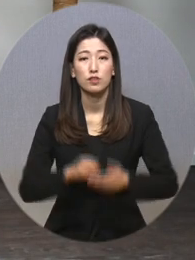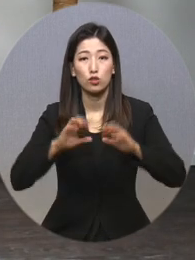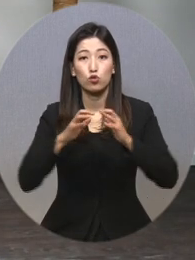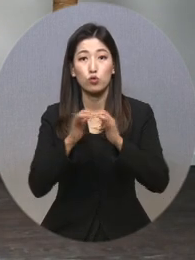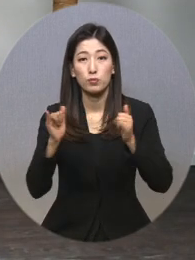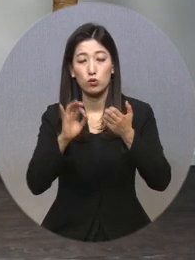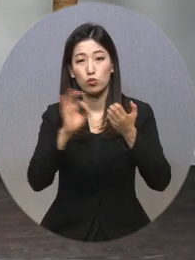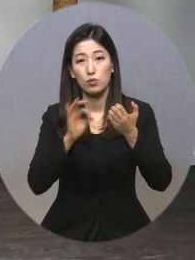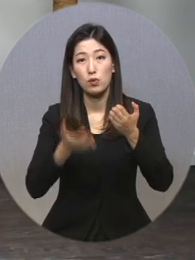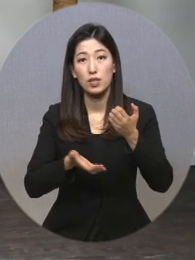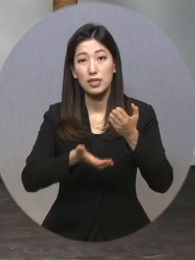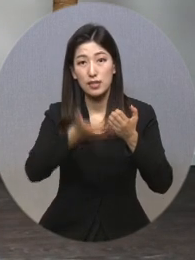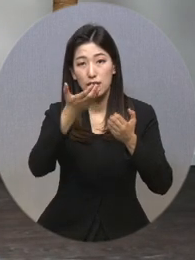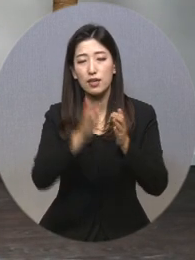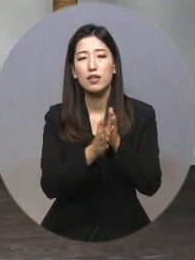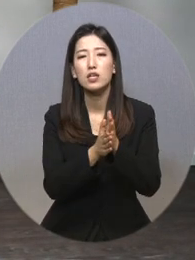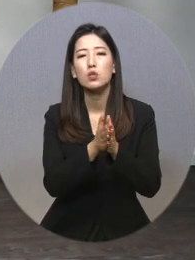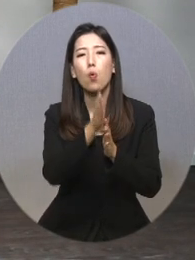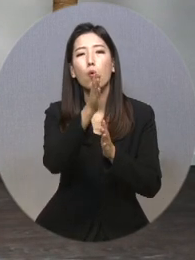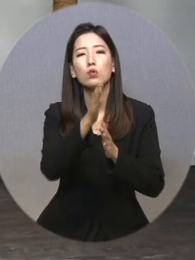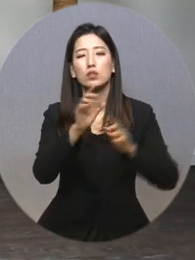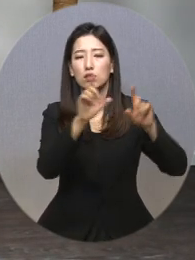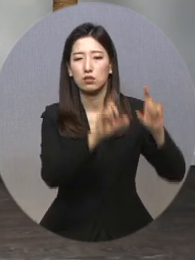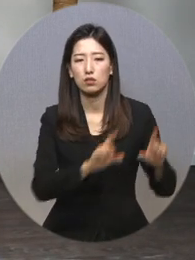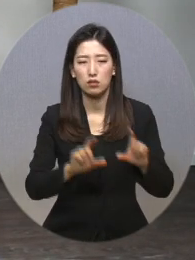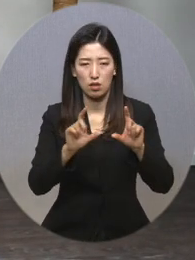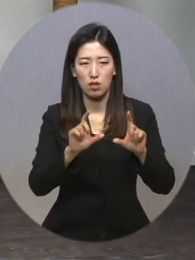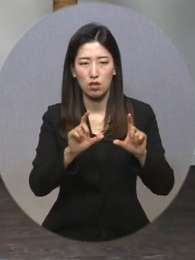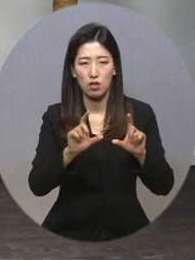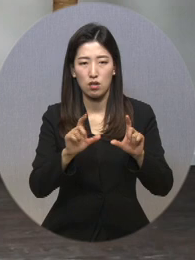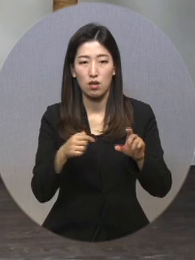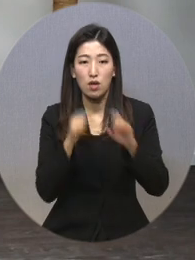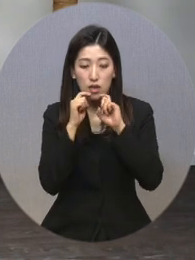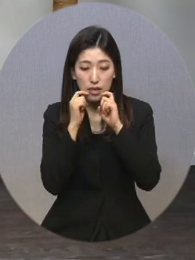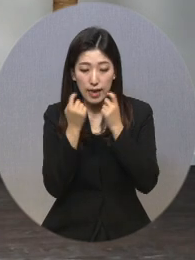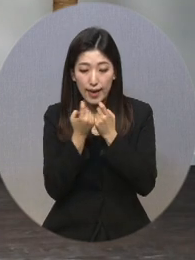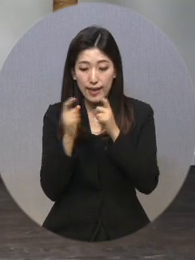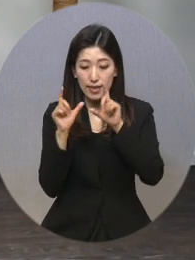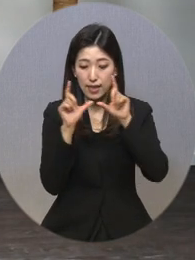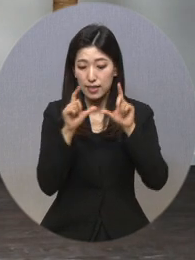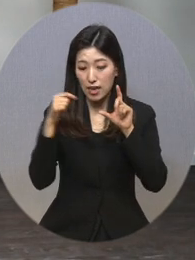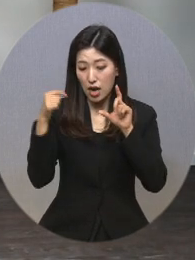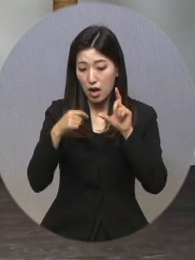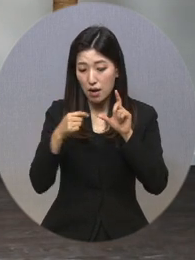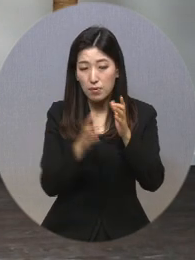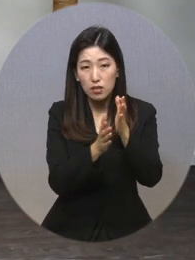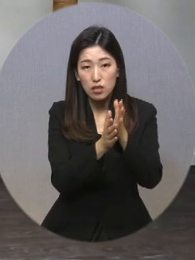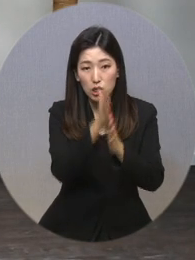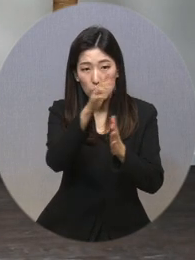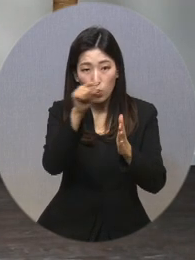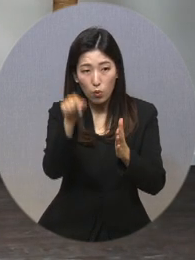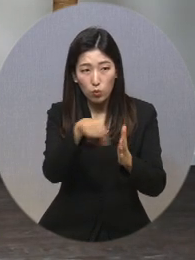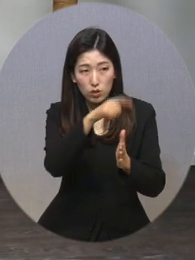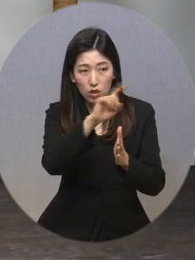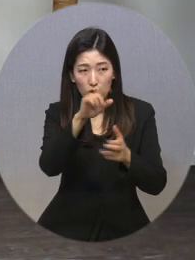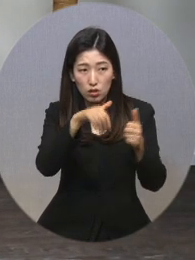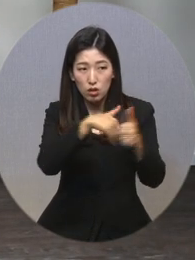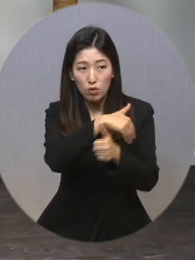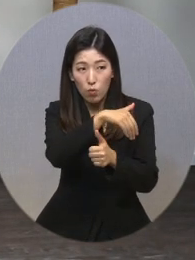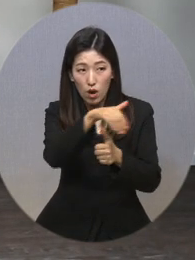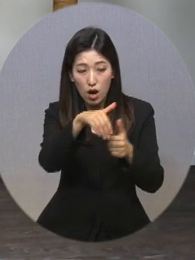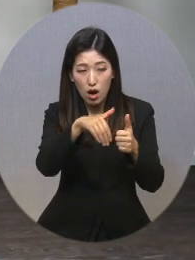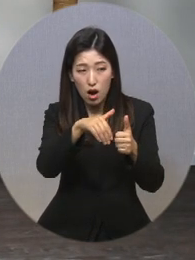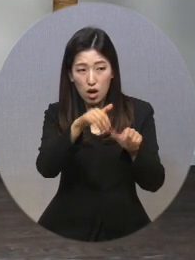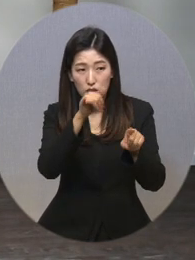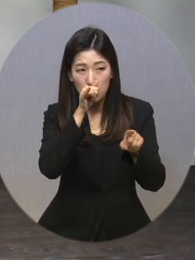삽니다. 이제는 개인의 삶은 도시가 어떻게 준비하고 도시가 어떤 환경을 갖추느냐에